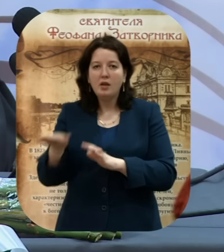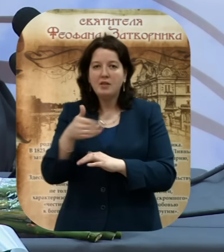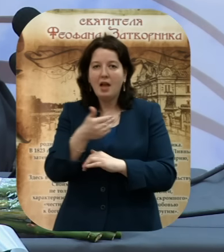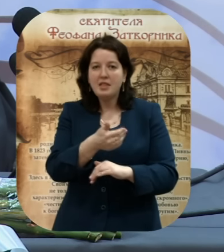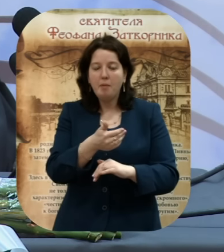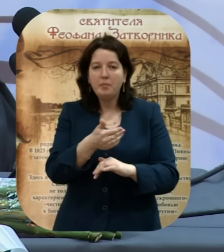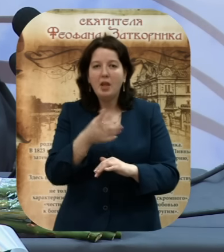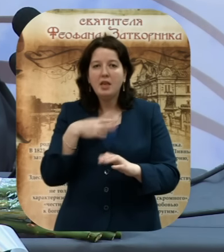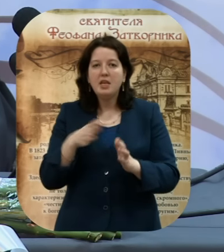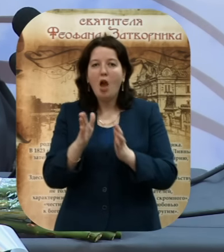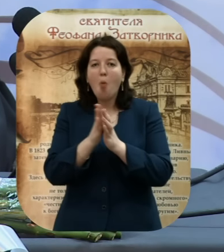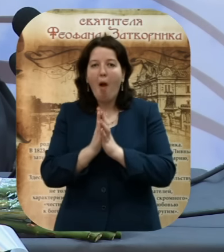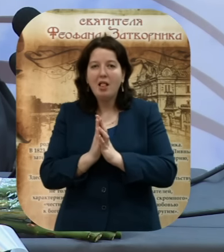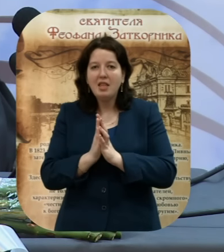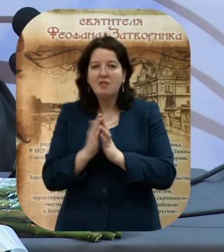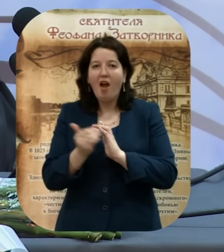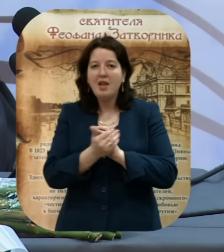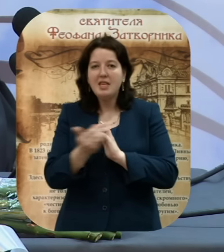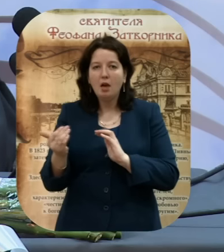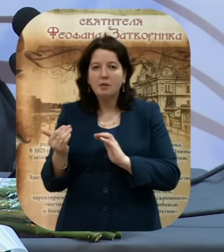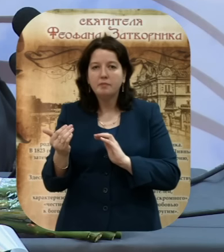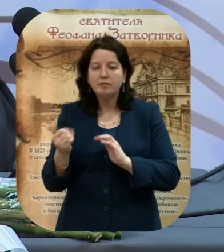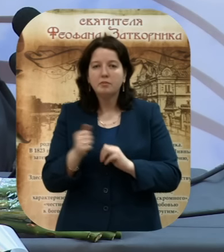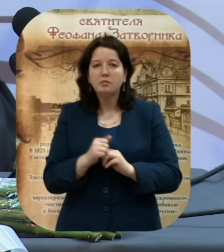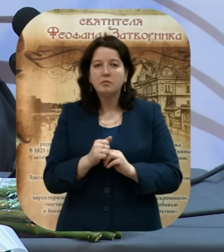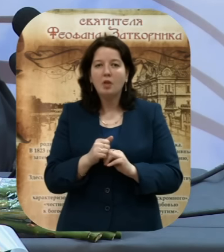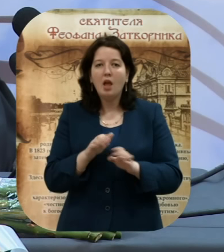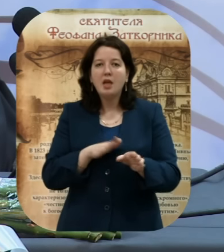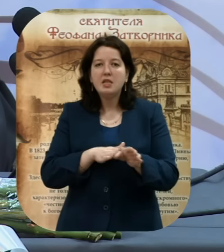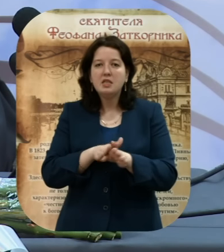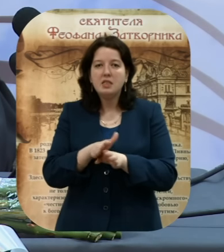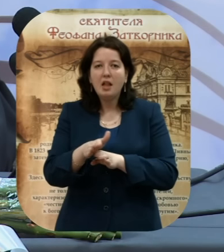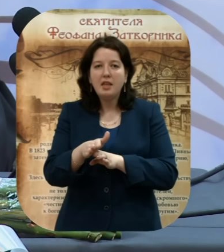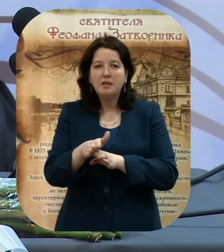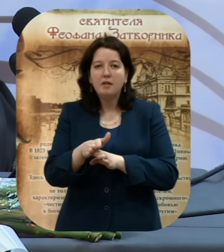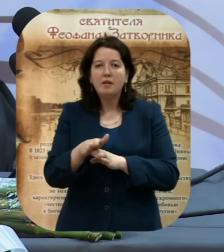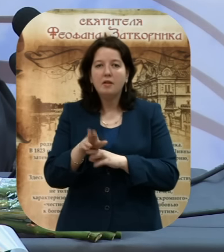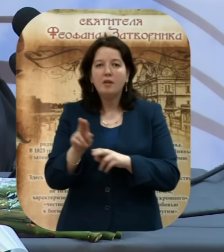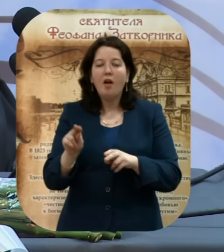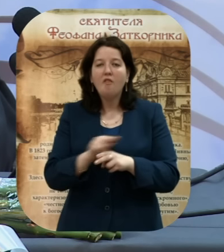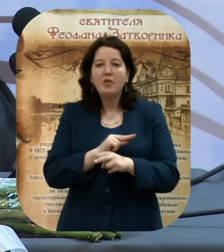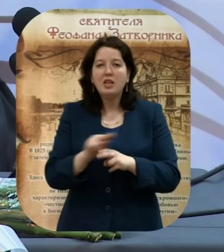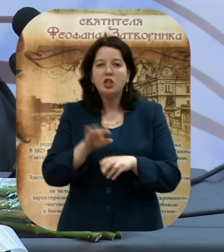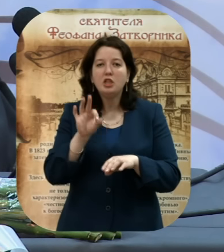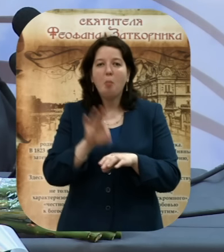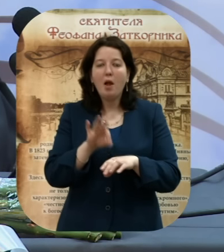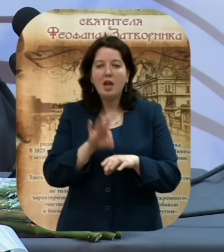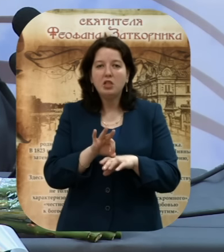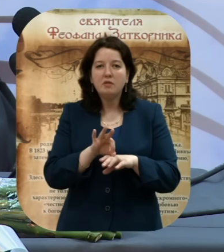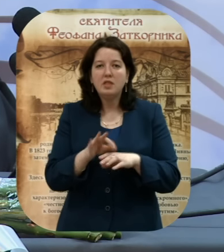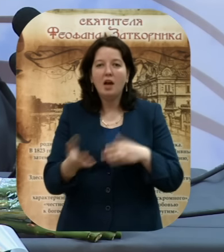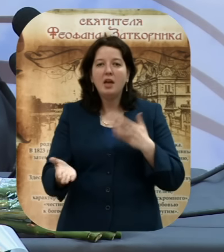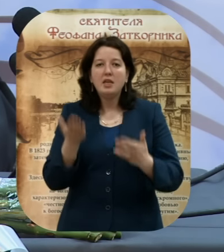И молитва их исцелит болящего. И если есть грехи,